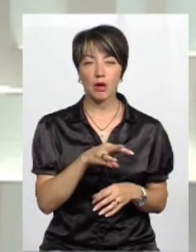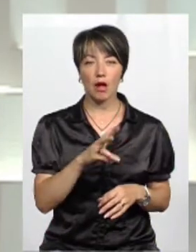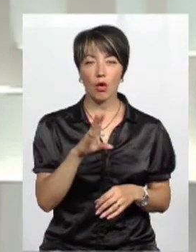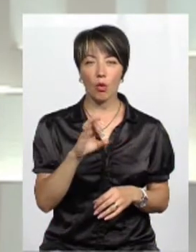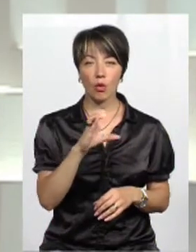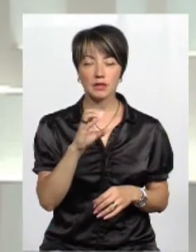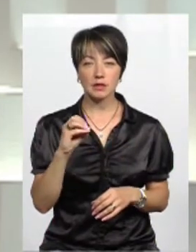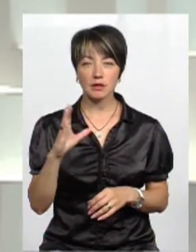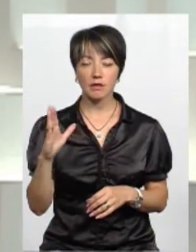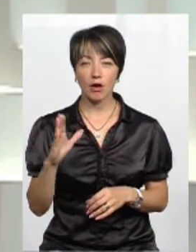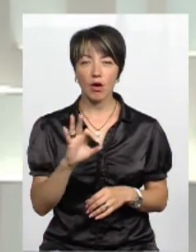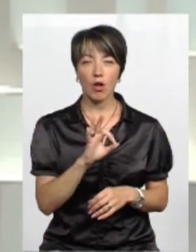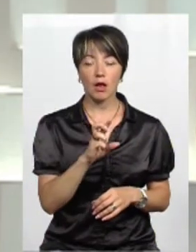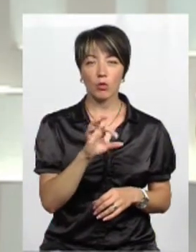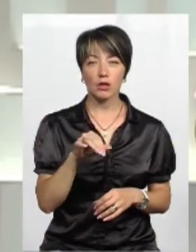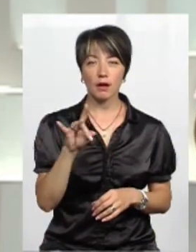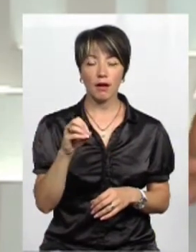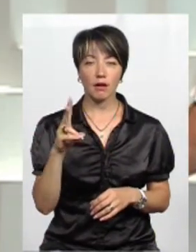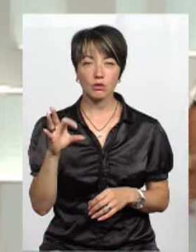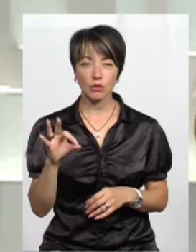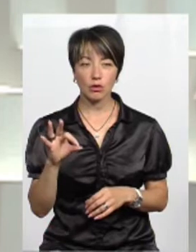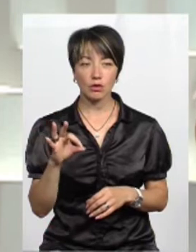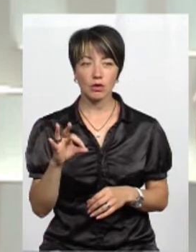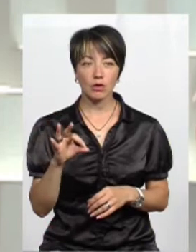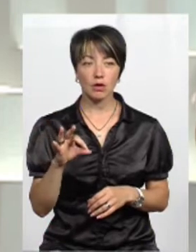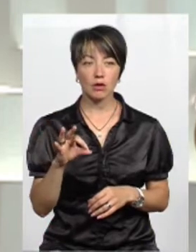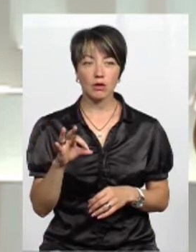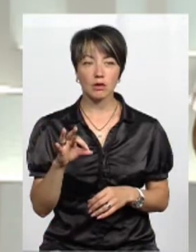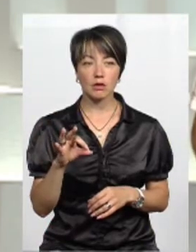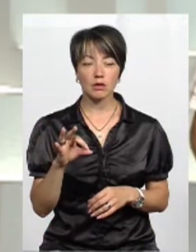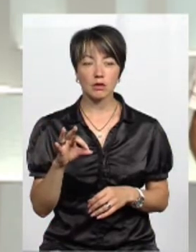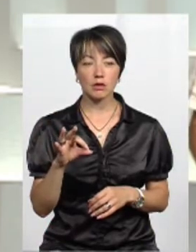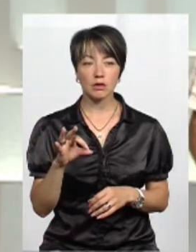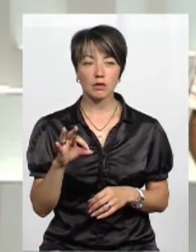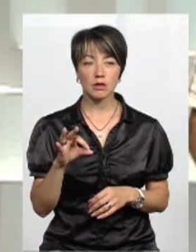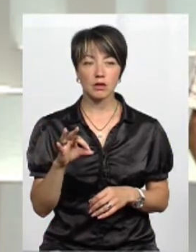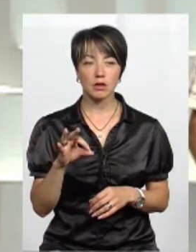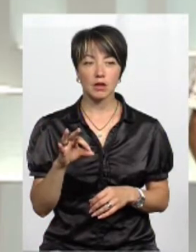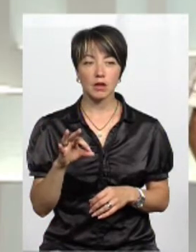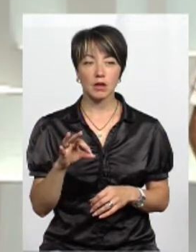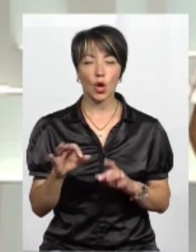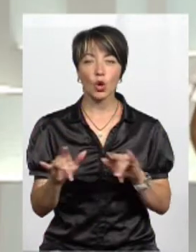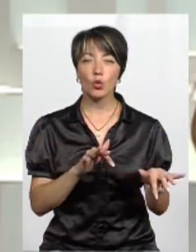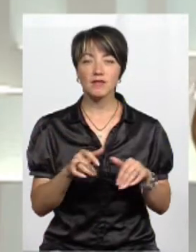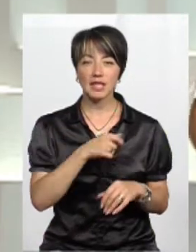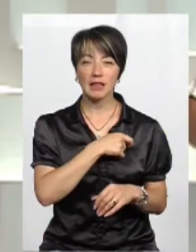Косіва, Олени Бондаренко, рухівських, старих рухівських депутатів. Я вважаю,